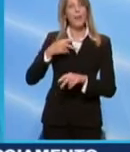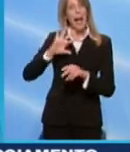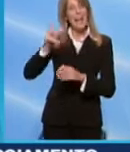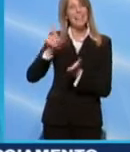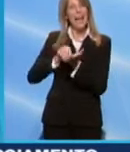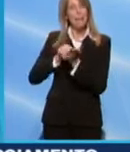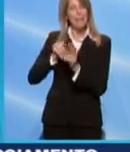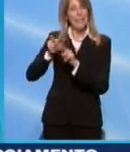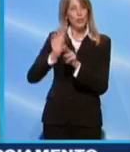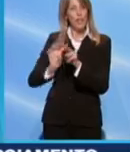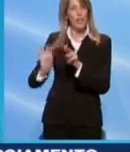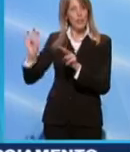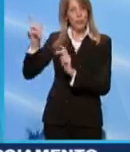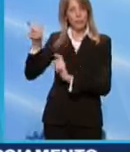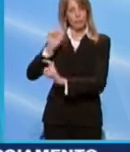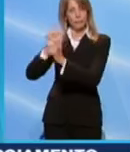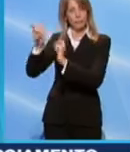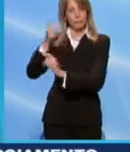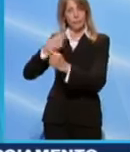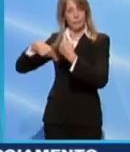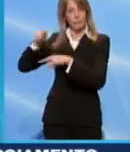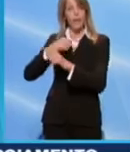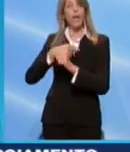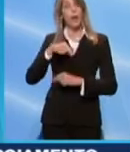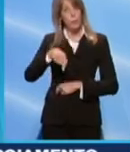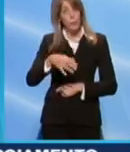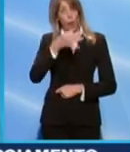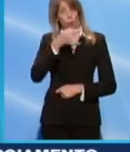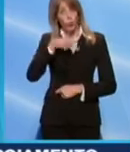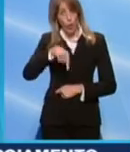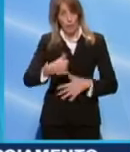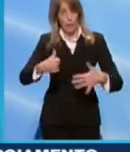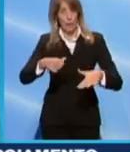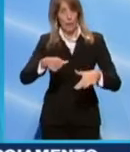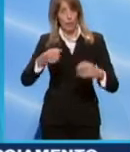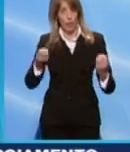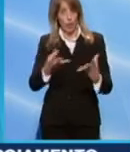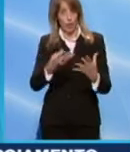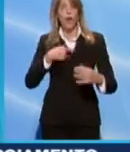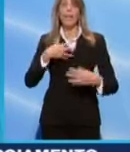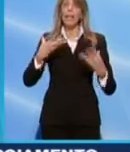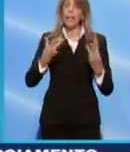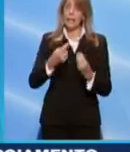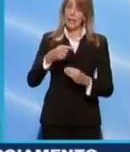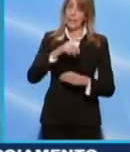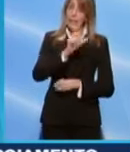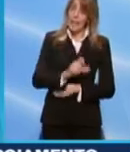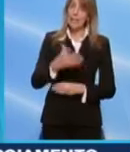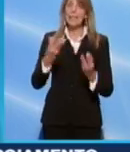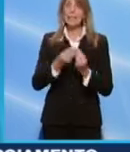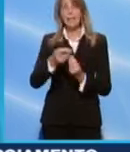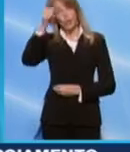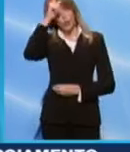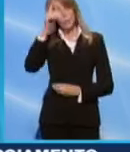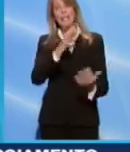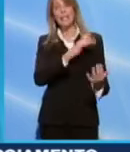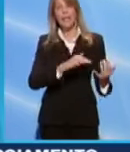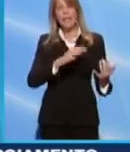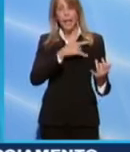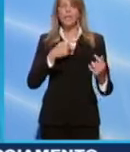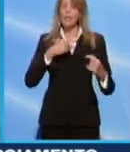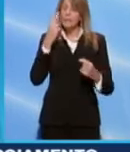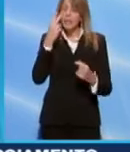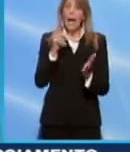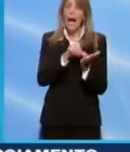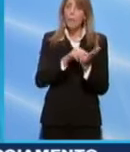nazionali. Il prossimo 19 ottobre l'Italia, insieme a Germania e Irlanda, darà avvio al sistema europeo di interoperabilità